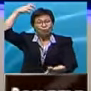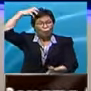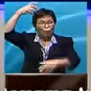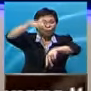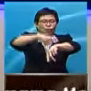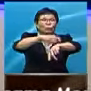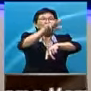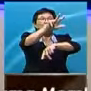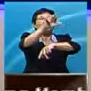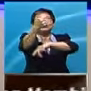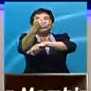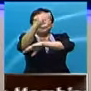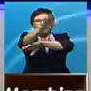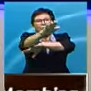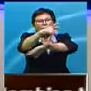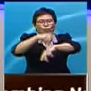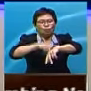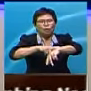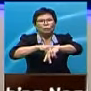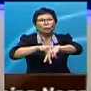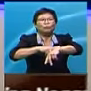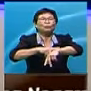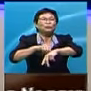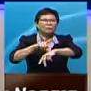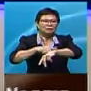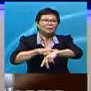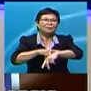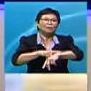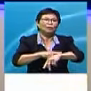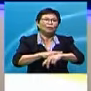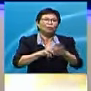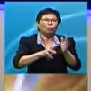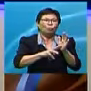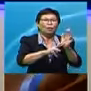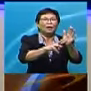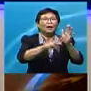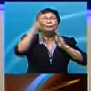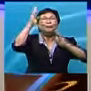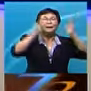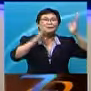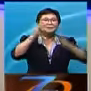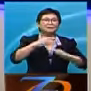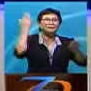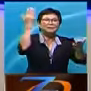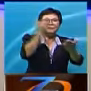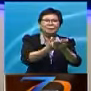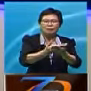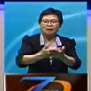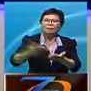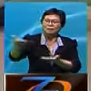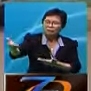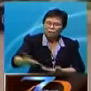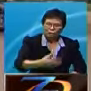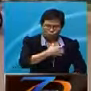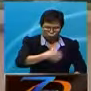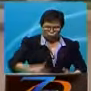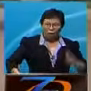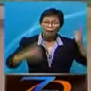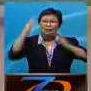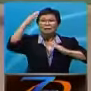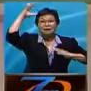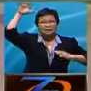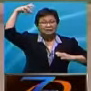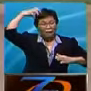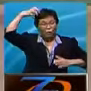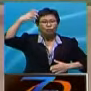pukul 3.10 petang waktu tempatan bagi mengetuai delegasi Malaysia. Ketibaan beliau disambut Duta Besar Malaysia ke Laos, Datuk Tan